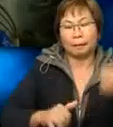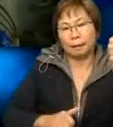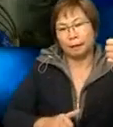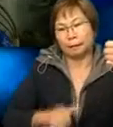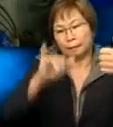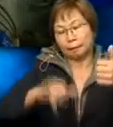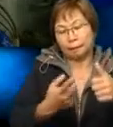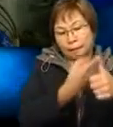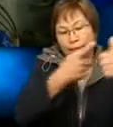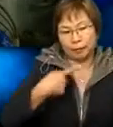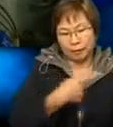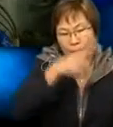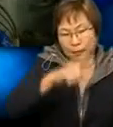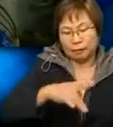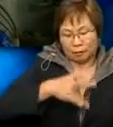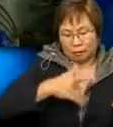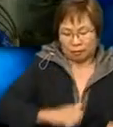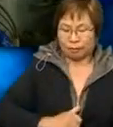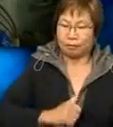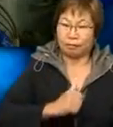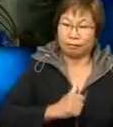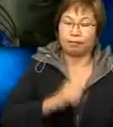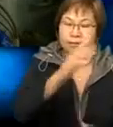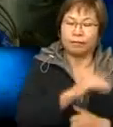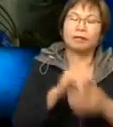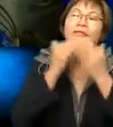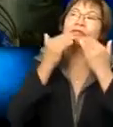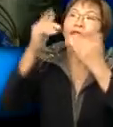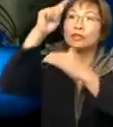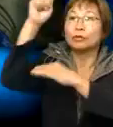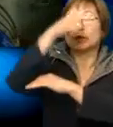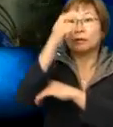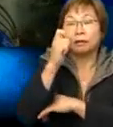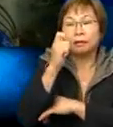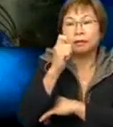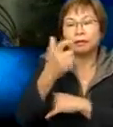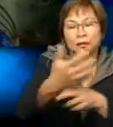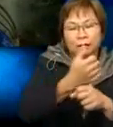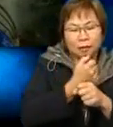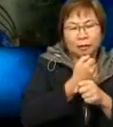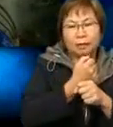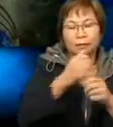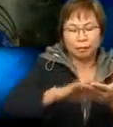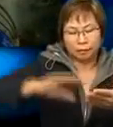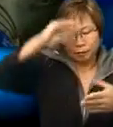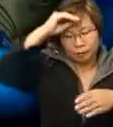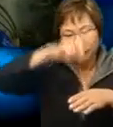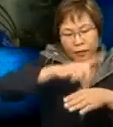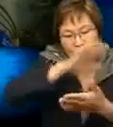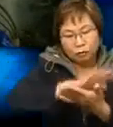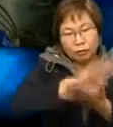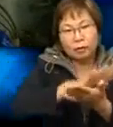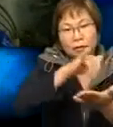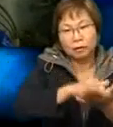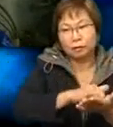Yang pertama, kita mesti berasa bangga dan bersyukur kerana dapat belajar di sekolah